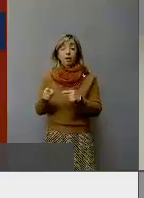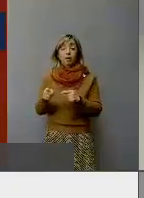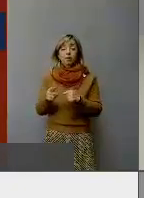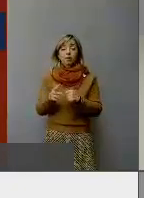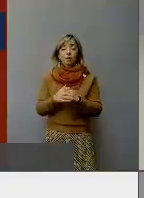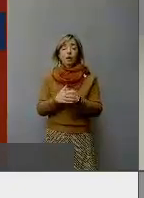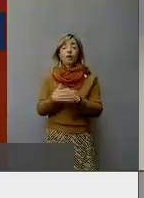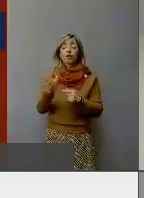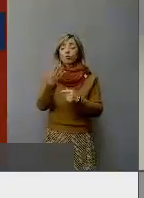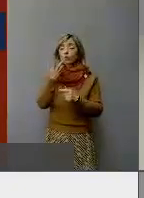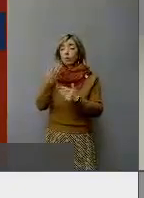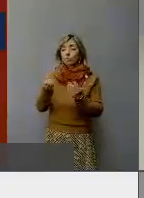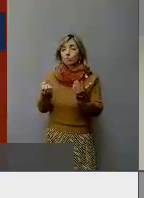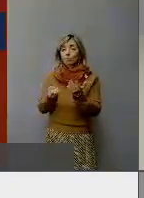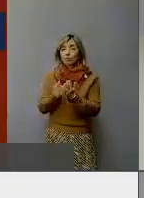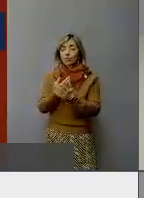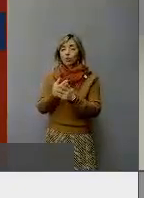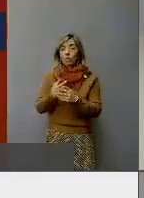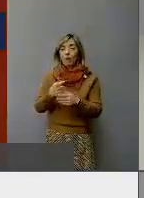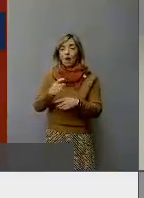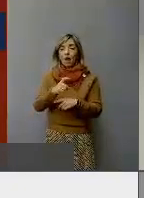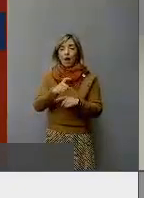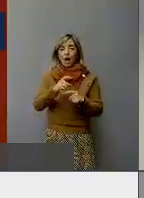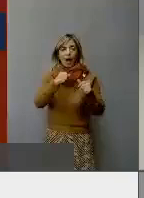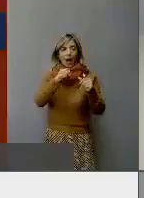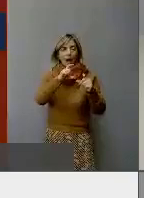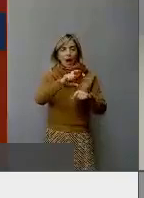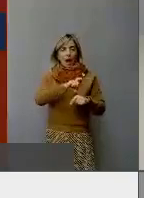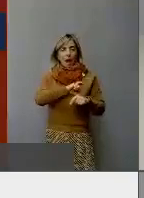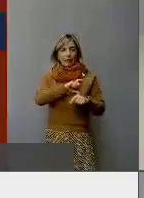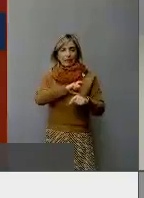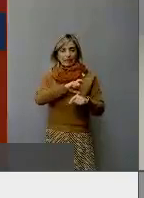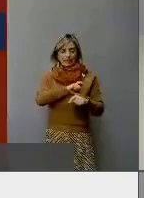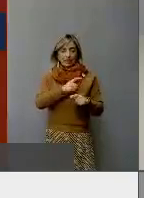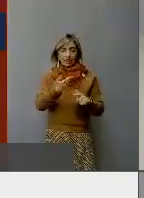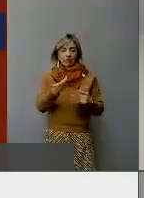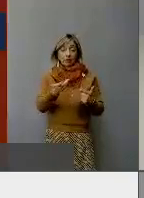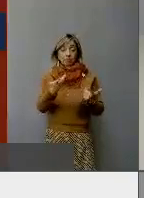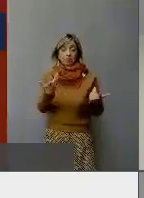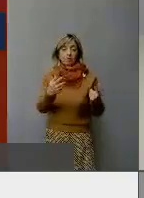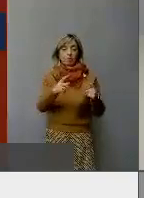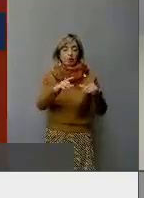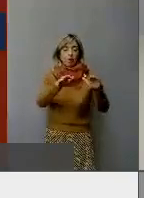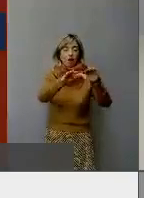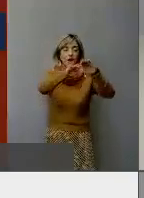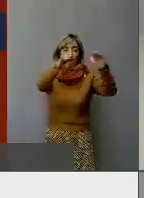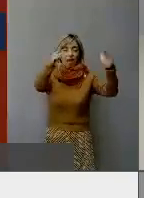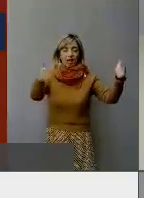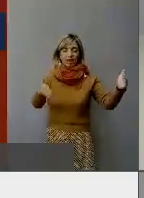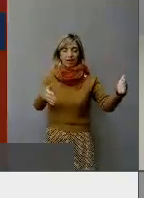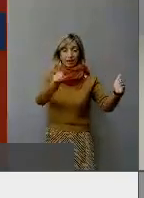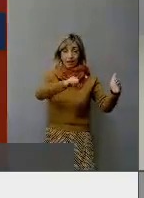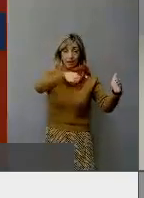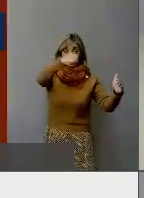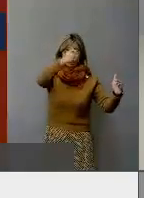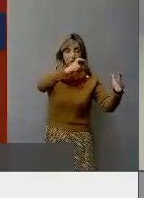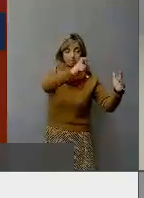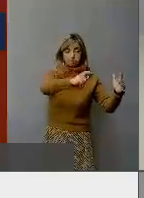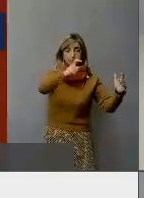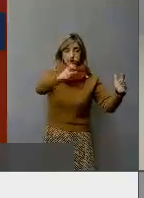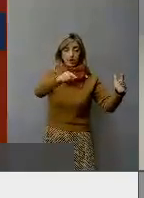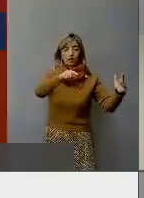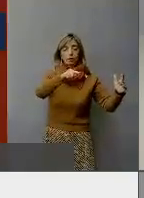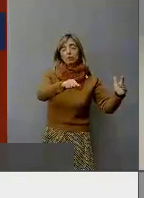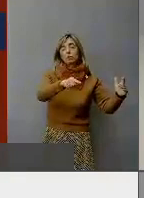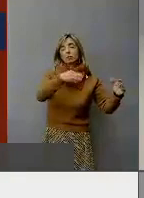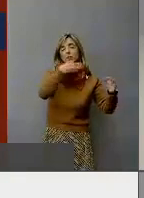che invitavano alle persone bisognose adesivi da mettere nei cassonetti dove invitavano le persone bisognose di rivolgersi a